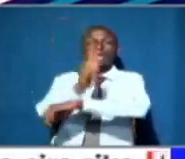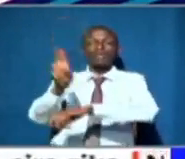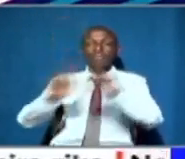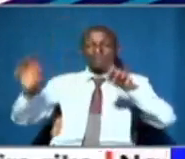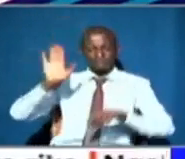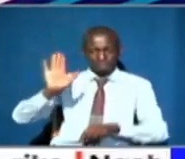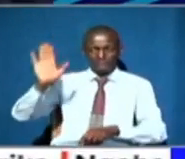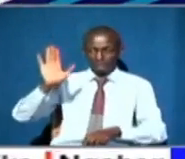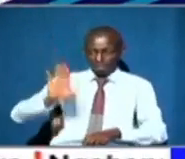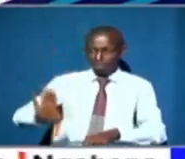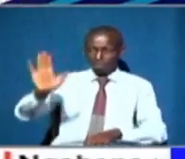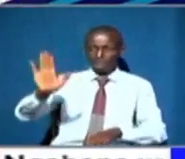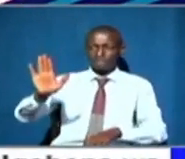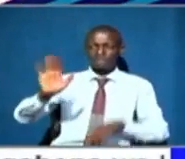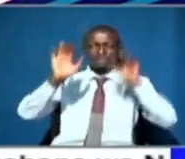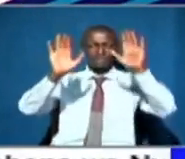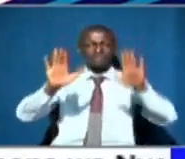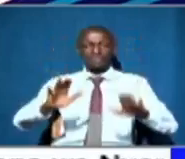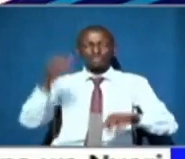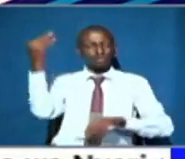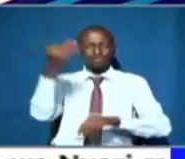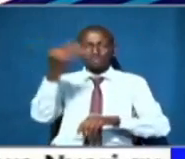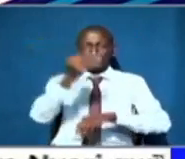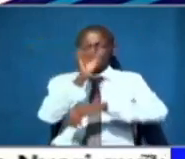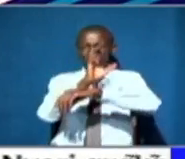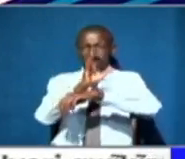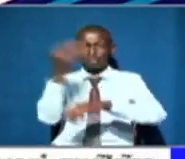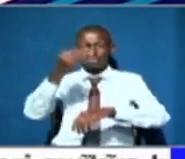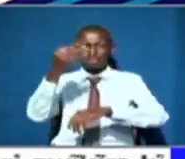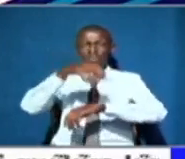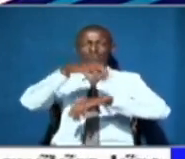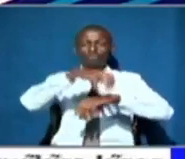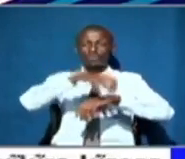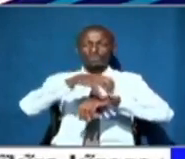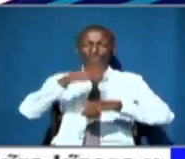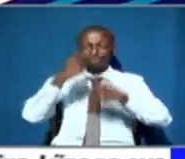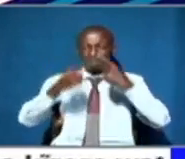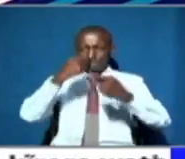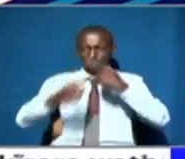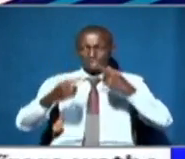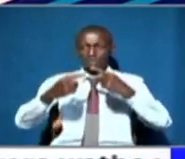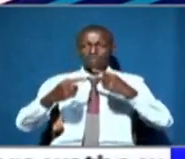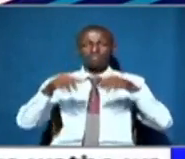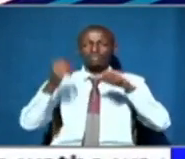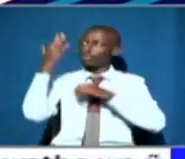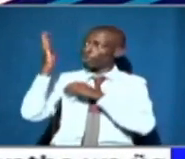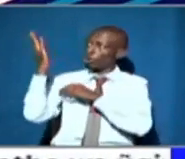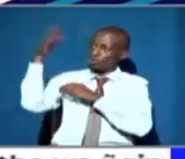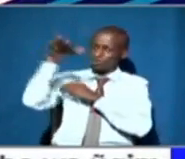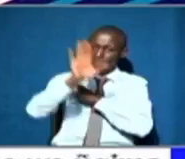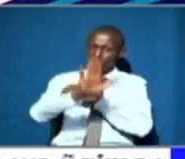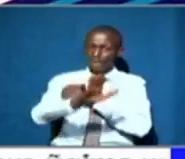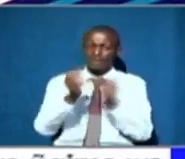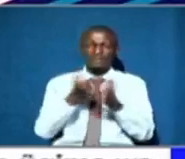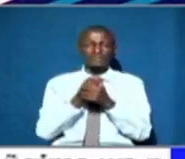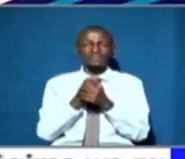yaku tondu he bata muno uhunjirie kanitha ucio kana uhunjirie muthigiti ucio miaka yaku yothe nginya mwathani agoka na